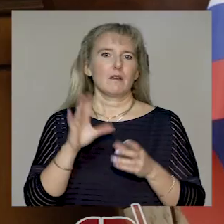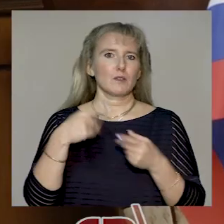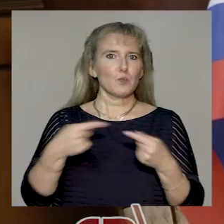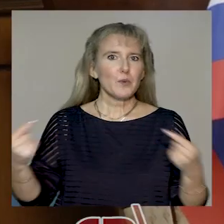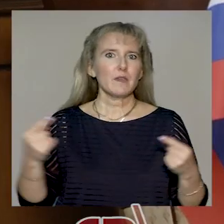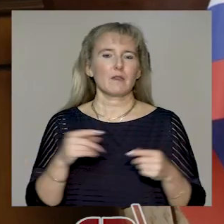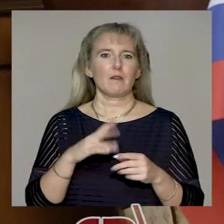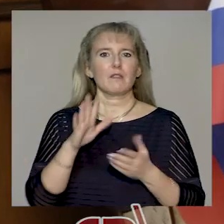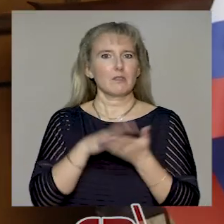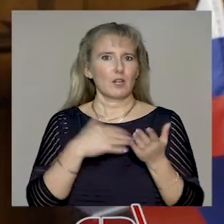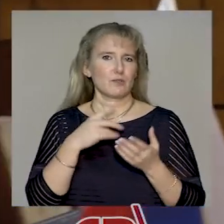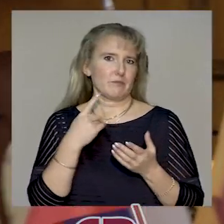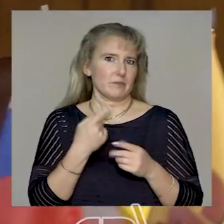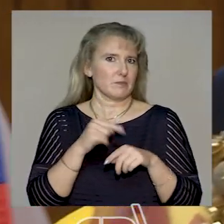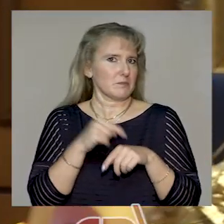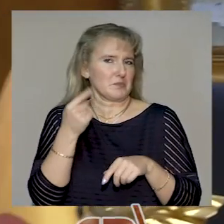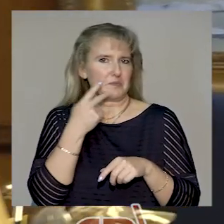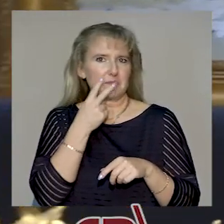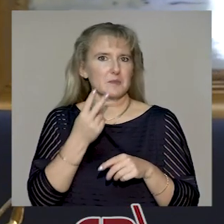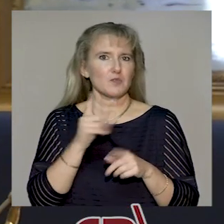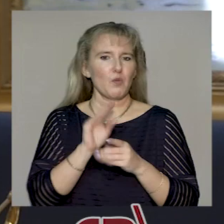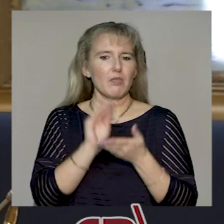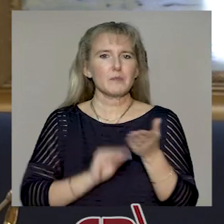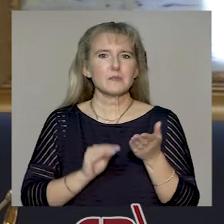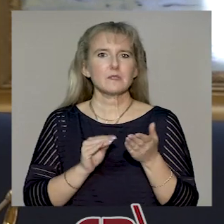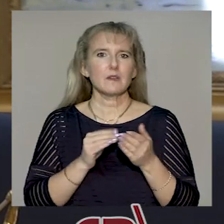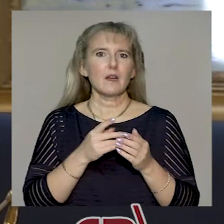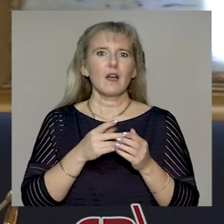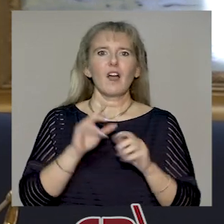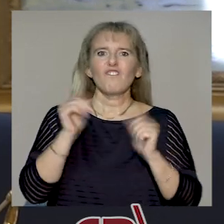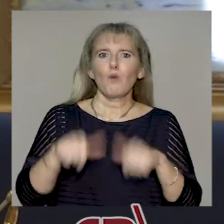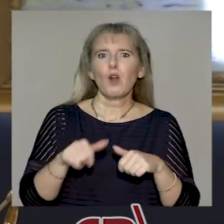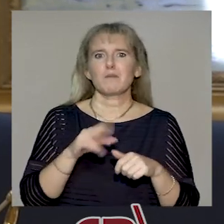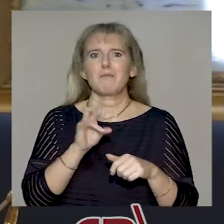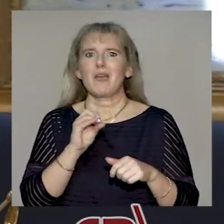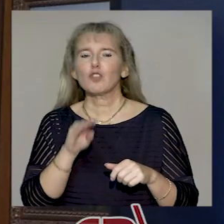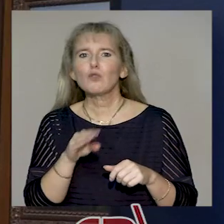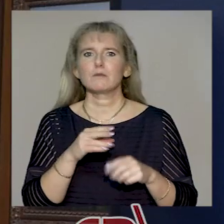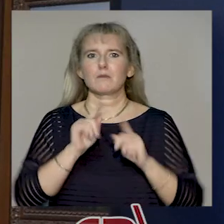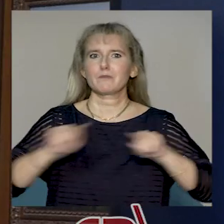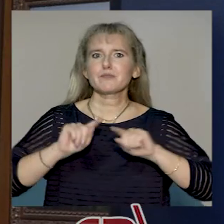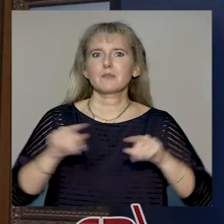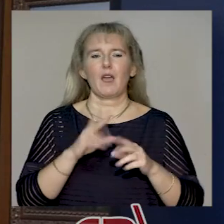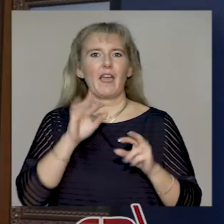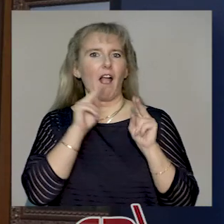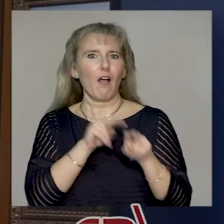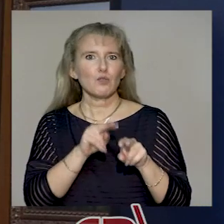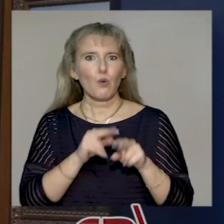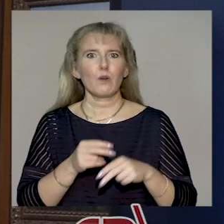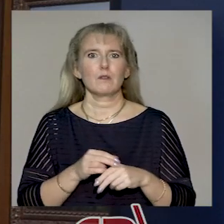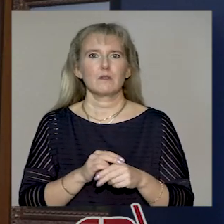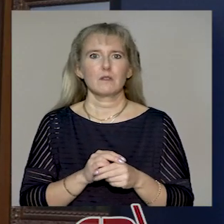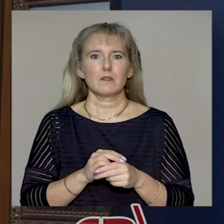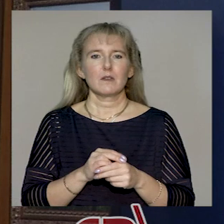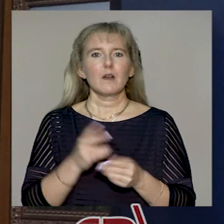далее. Дальше, конечно, нас смущает, что написано, что формы, методы просветительской деятельности и контроля за